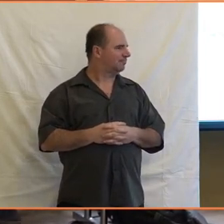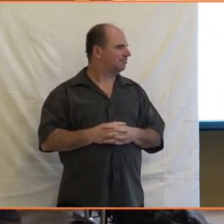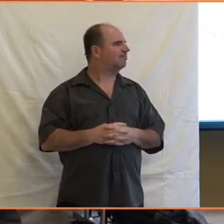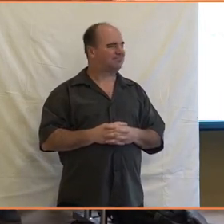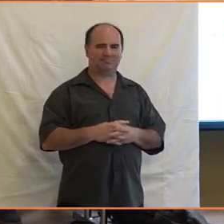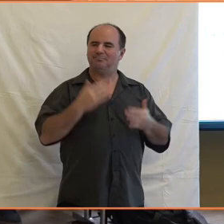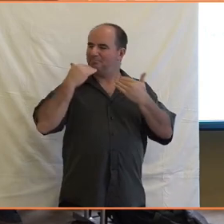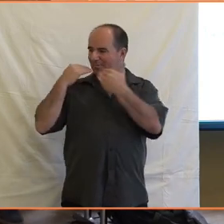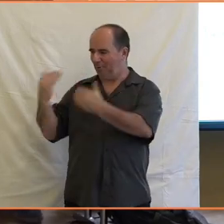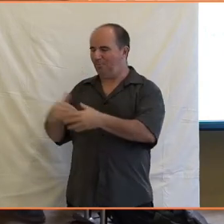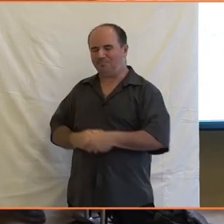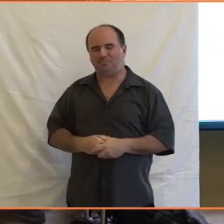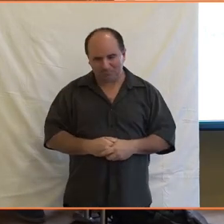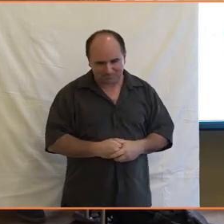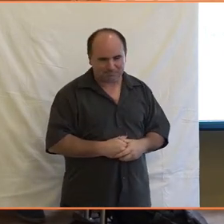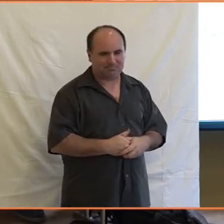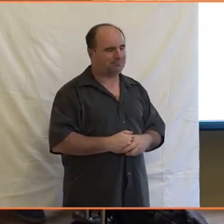Děkuju.